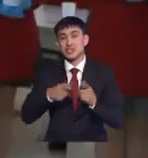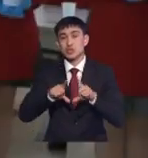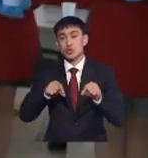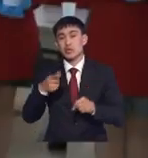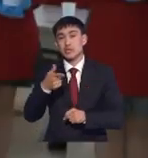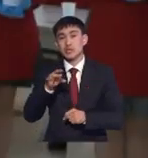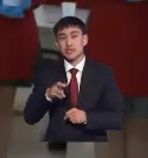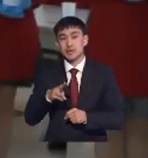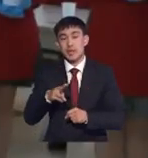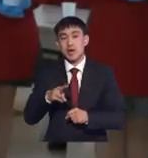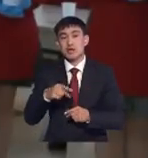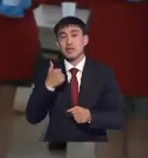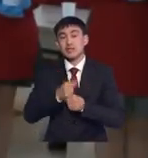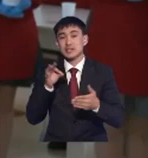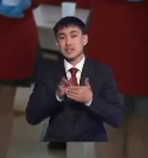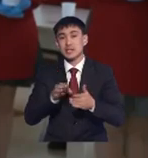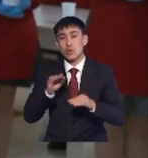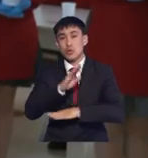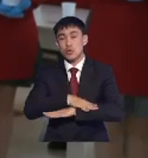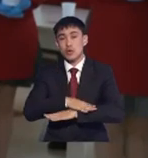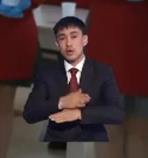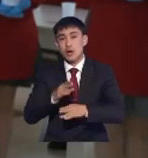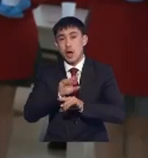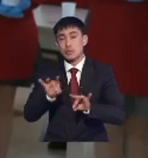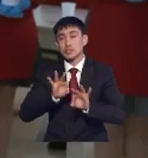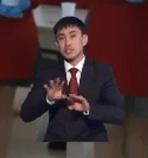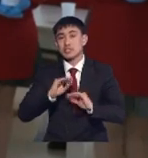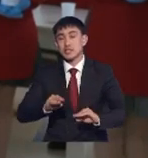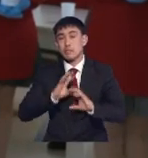и гимназии. Основная цель урока – объяснить детям о любви к природе, о